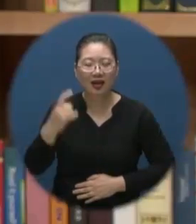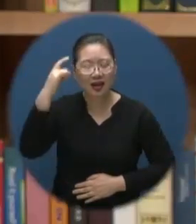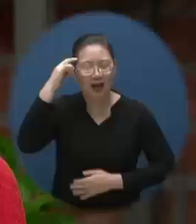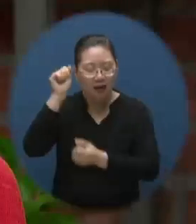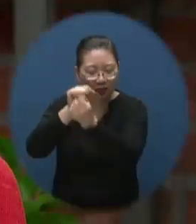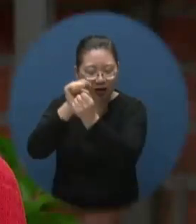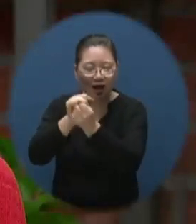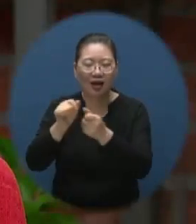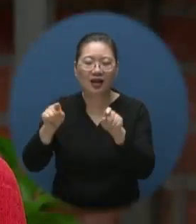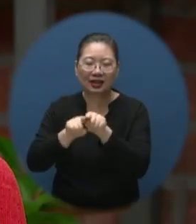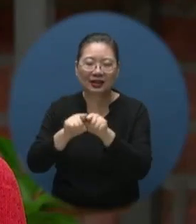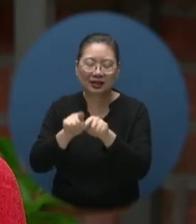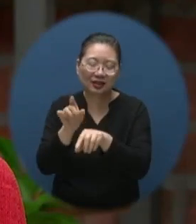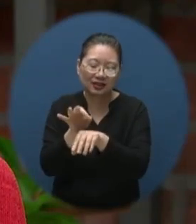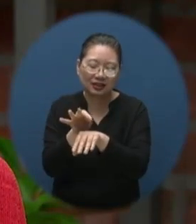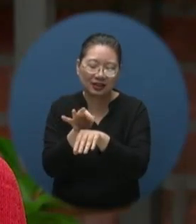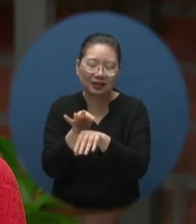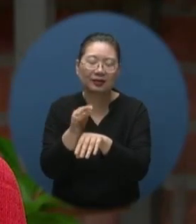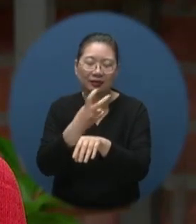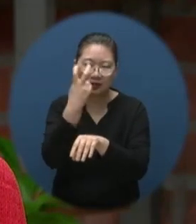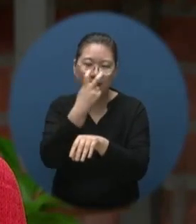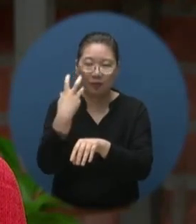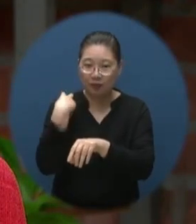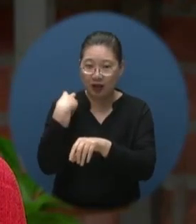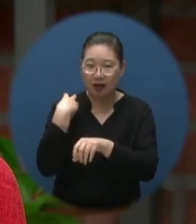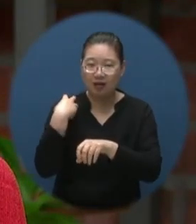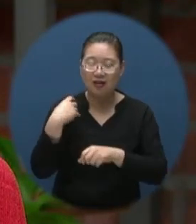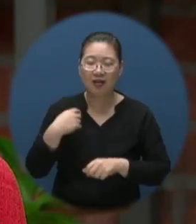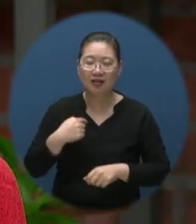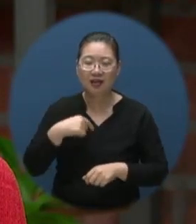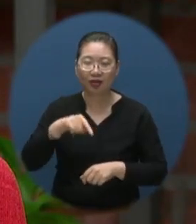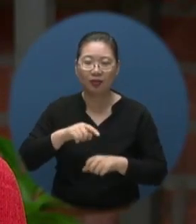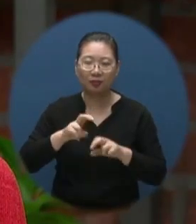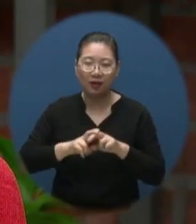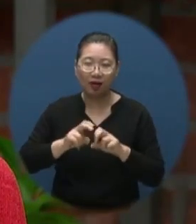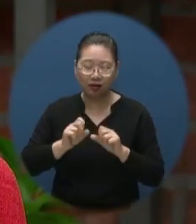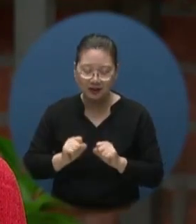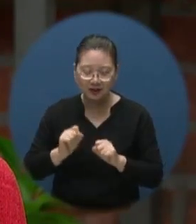뽑아가지고 침을 해줬습니다. 네, 네. 그것이 제가 거기 머물게 된 거고,